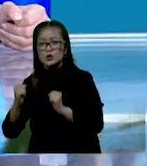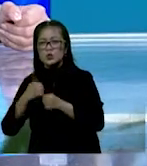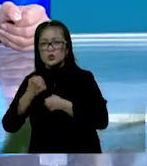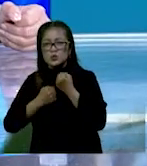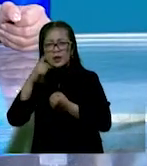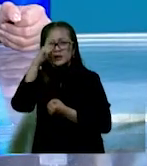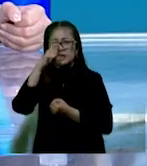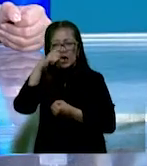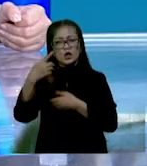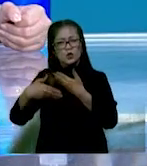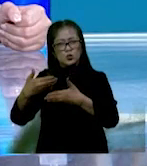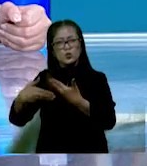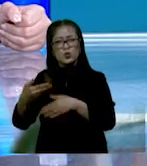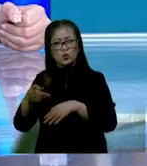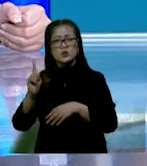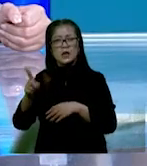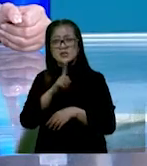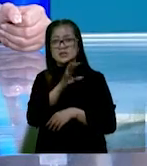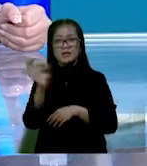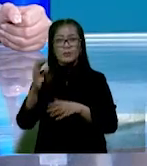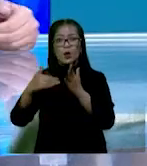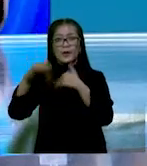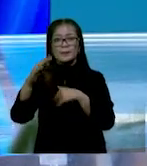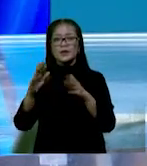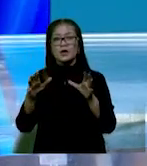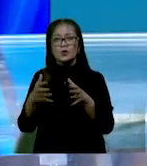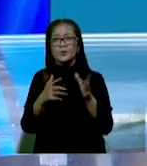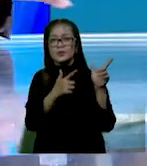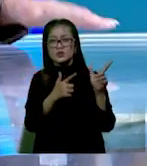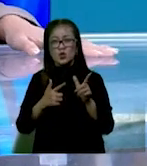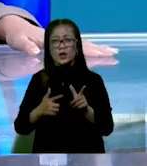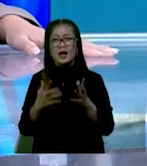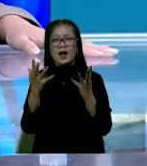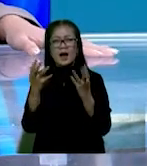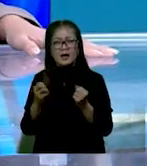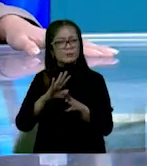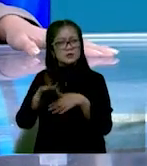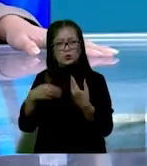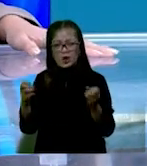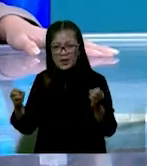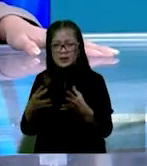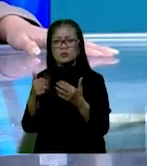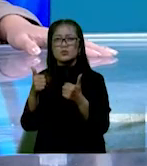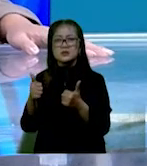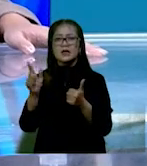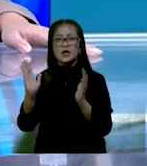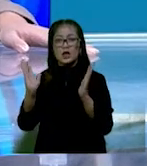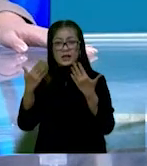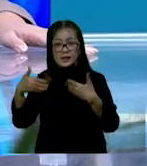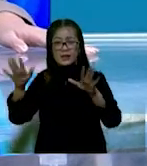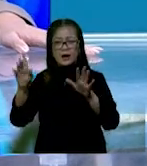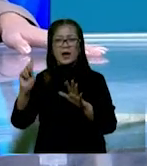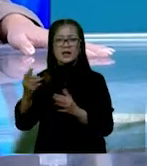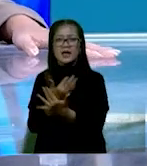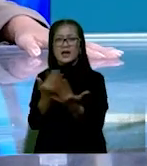dengan melibatkan ribuan personil gabungan. Keluarga korban berharap bisa kembali menemukan anggota keluarganya yang hilang. Berikut Rakyat Bicara